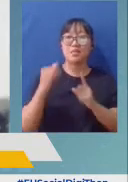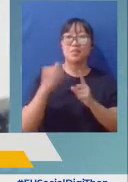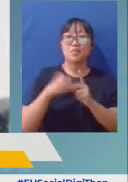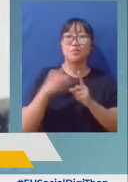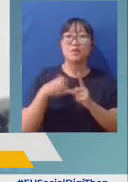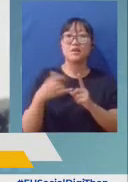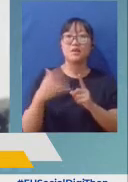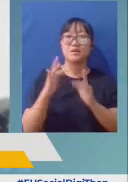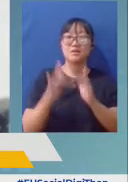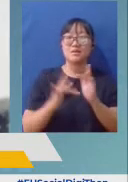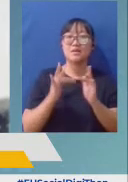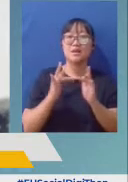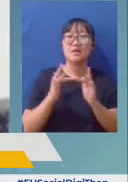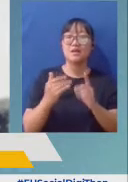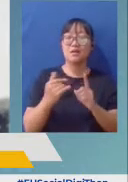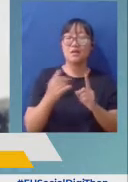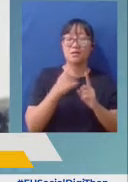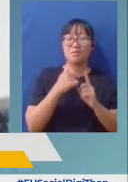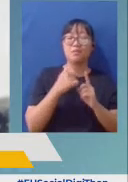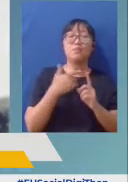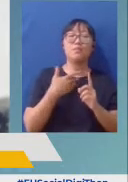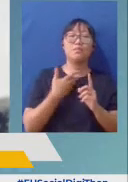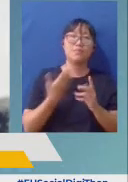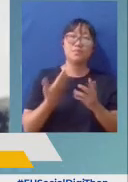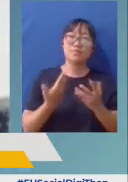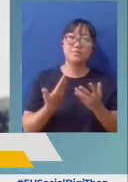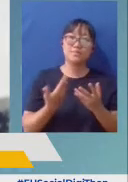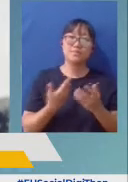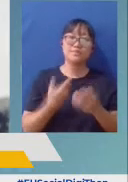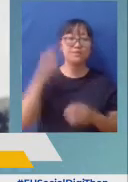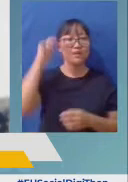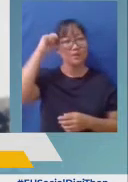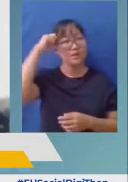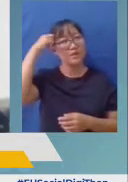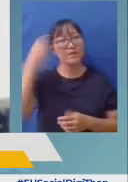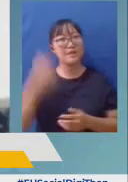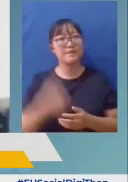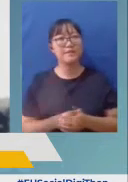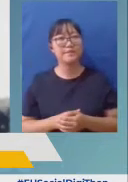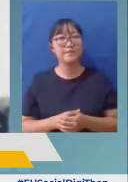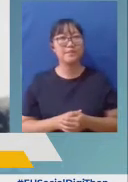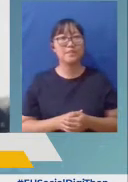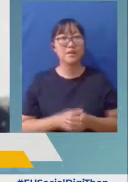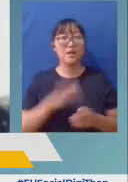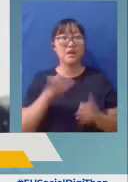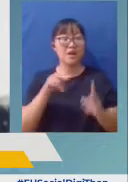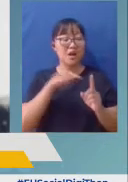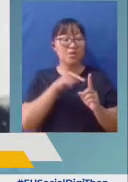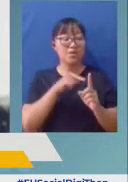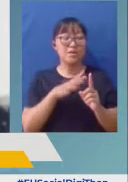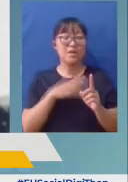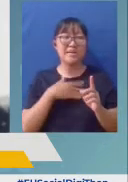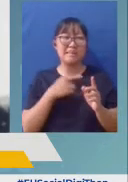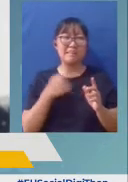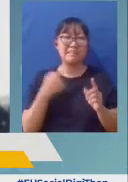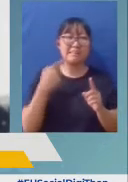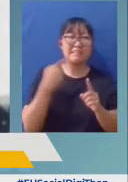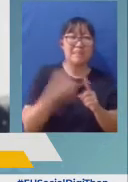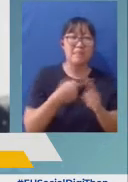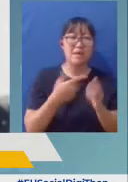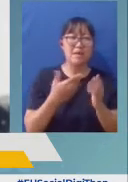Karena udah terlalu banyak orang yang teradiksi gawai. So, kalau itu yang terjadi, dia semakin lekat dengan gawai sebagai pelarian karena